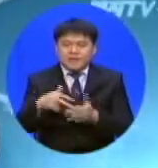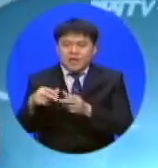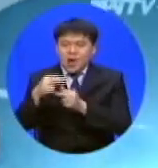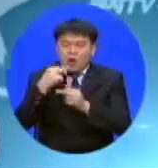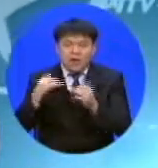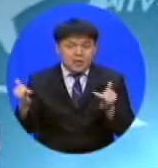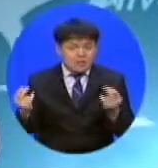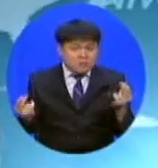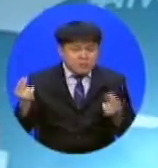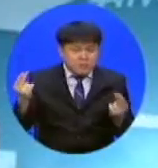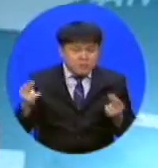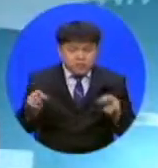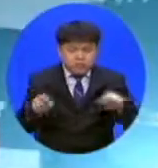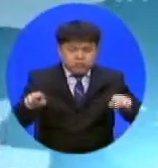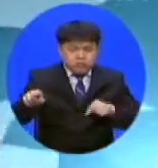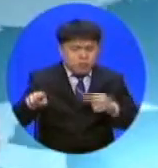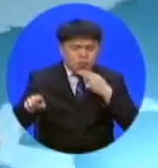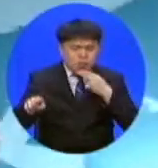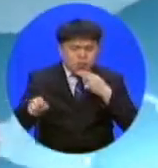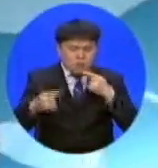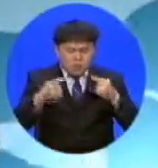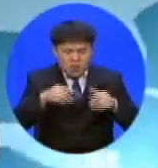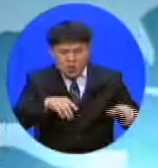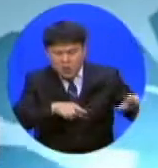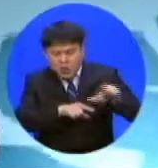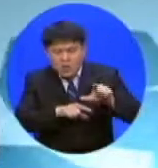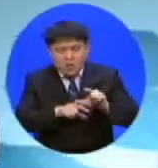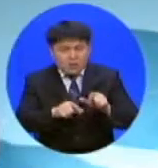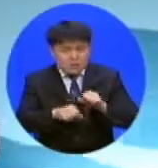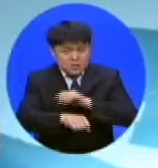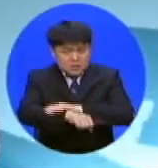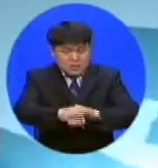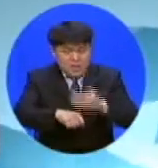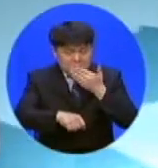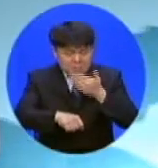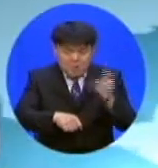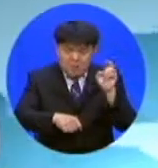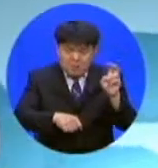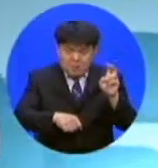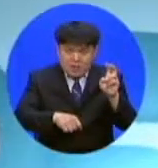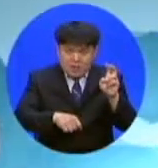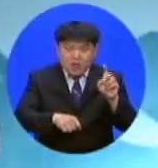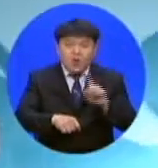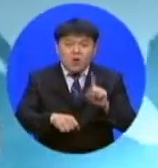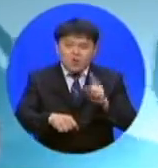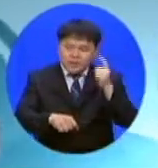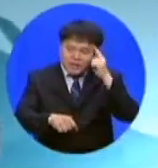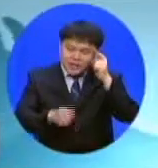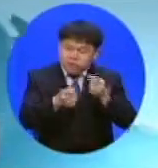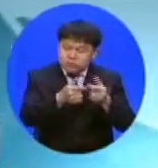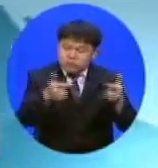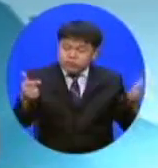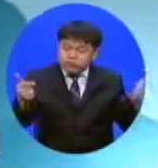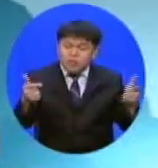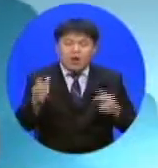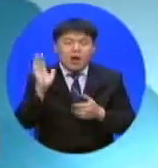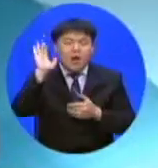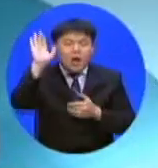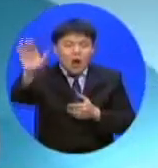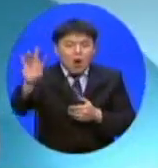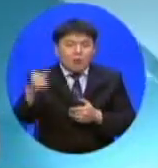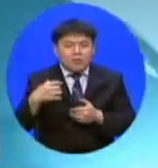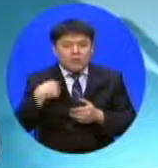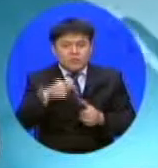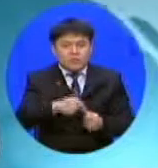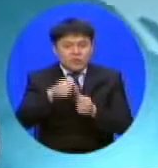비장애인에 비해서 전혀 떨어지지 않는다. 혹은 뭐 더 낫다 일정 수준 더 나을 수도 있다 이런 인식들이 이제 생기면 아마도 나중에는 이